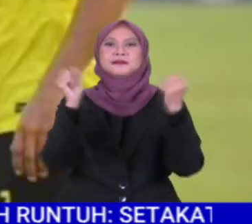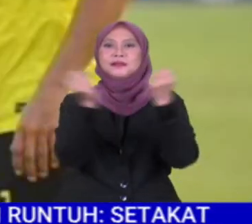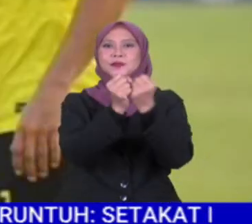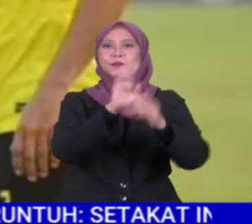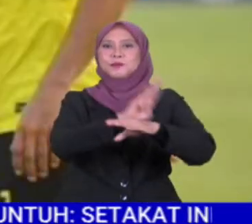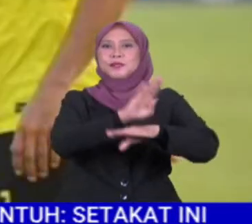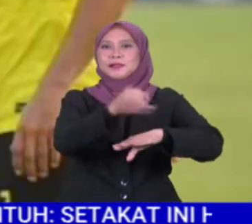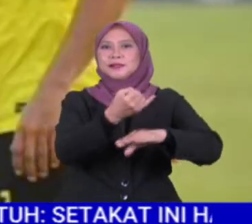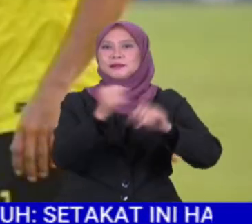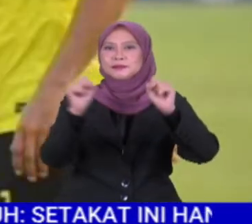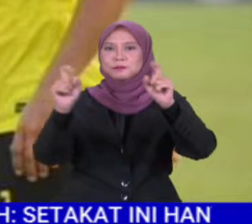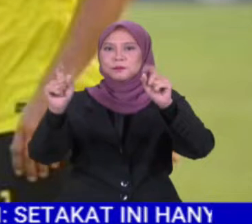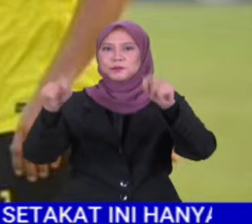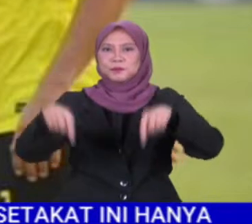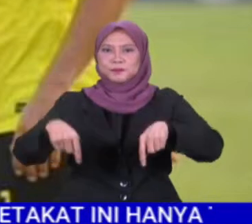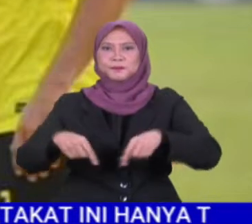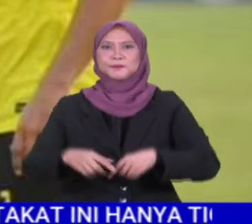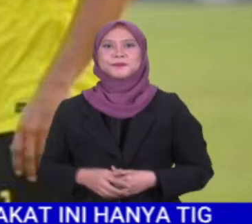Bukit Jalil pada Sabtu ini.